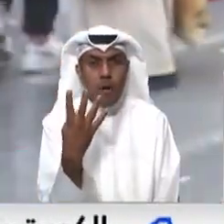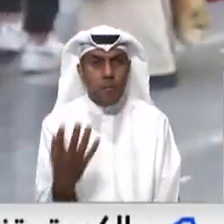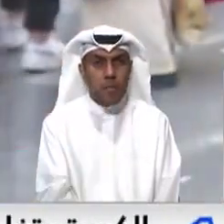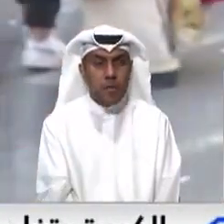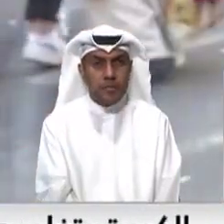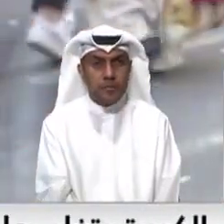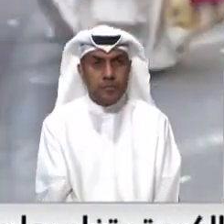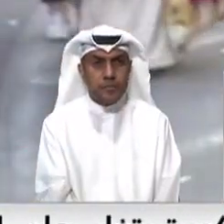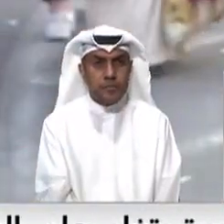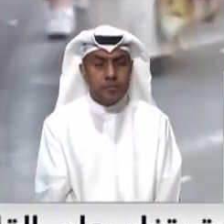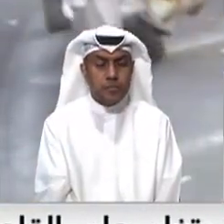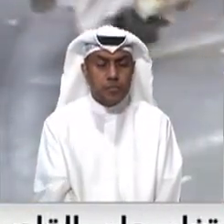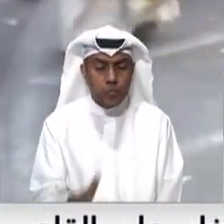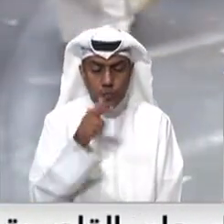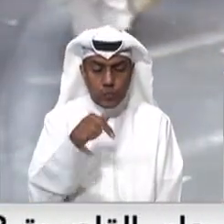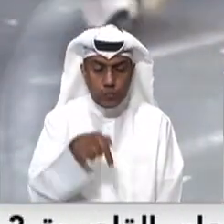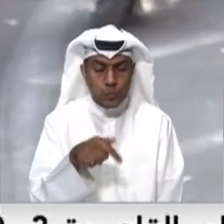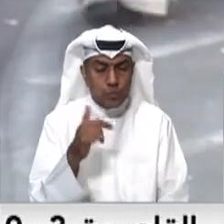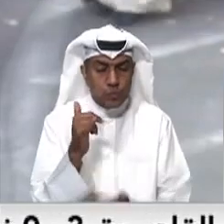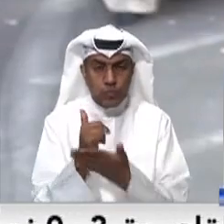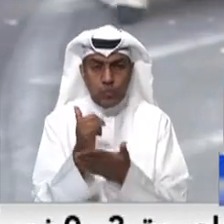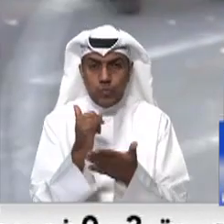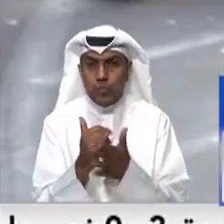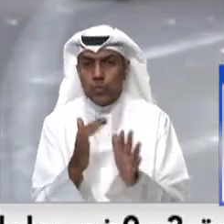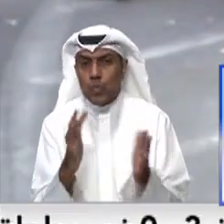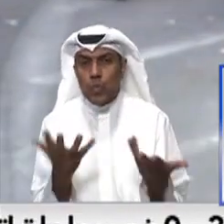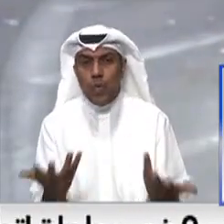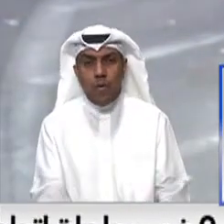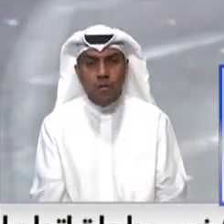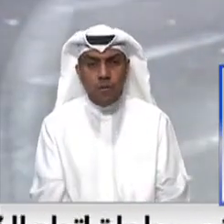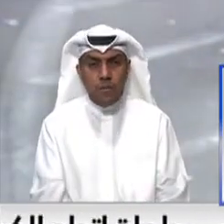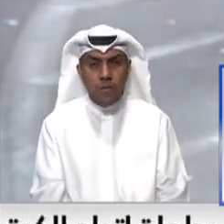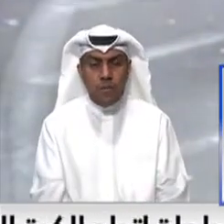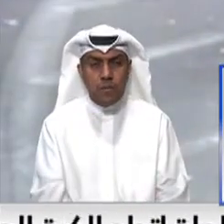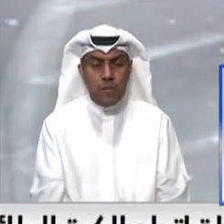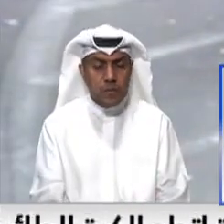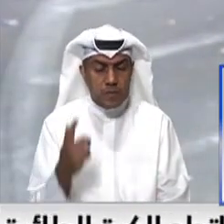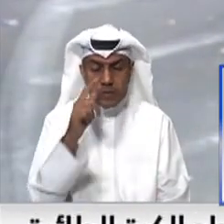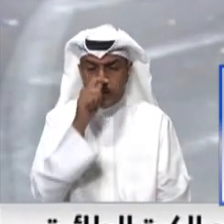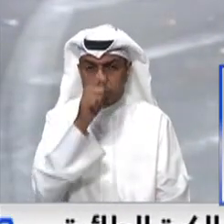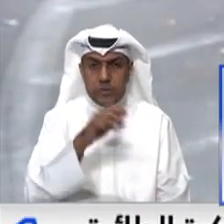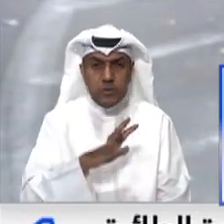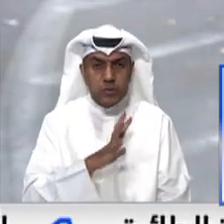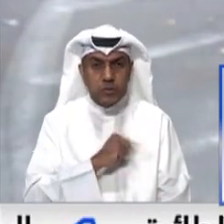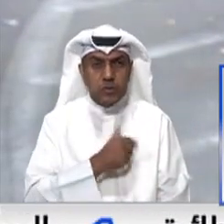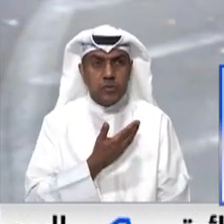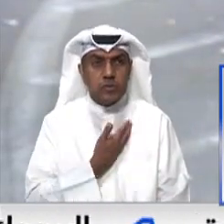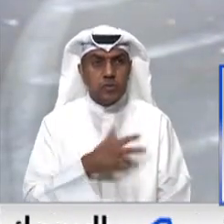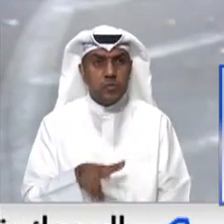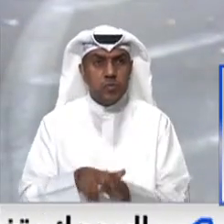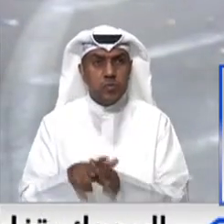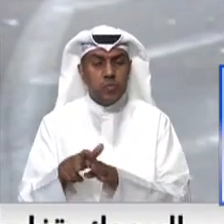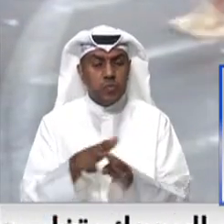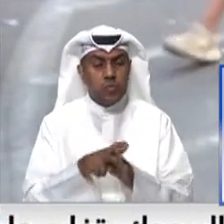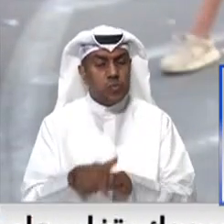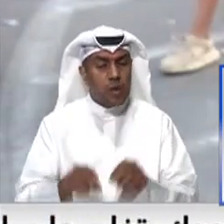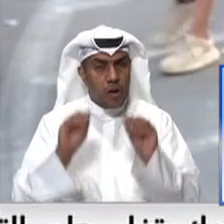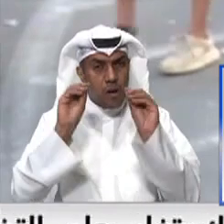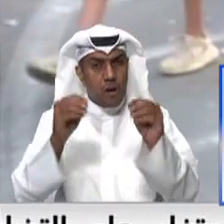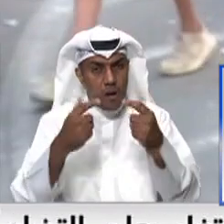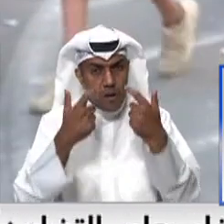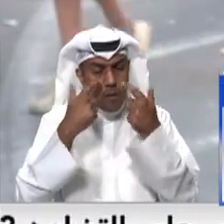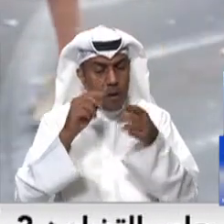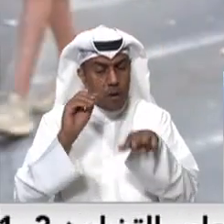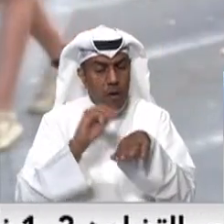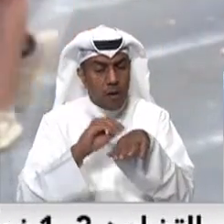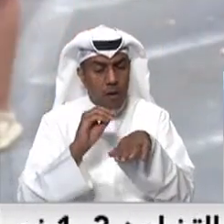هذا الشلال من الدماء يتحمل مسؤوليته هذا المحور، محور العدوان على شعبنا الفلسطيني، والرسالة هي أن الشعب